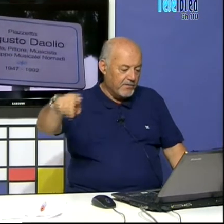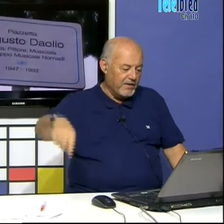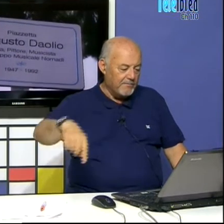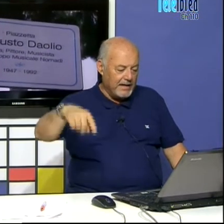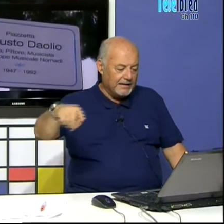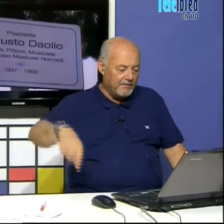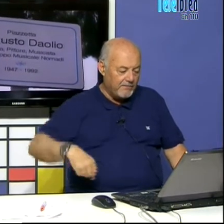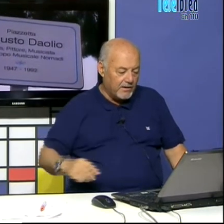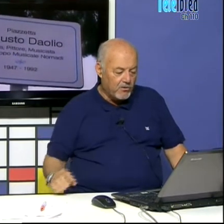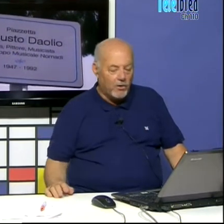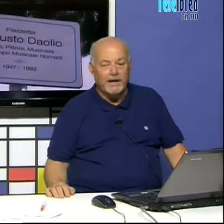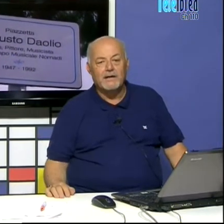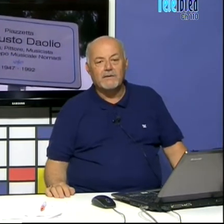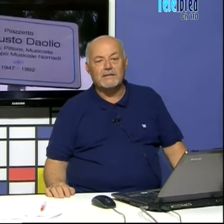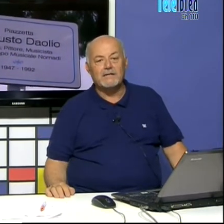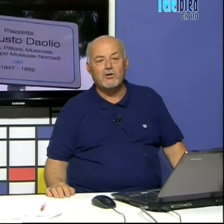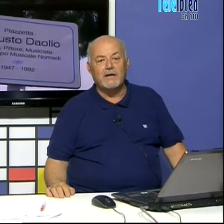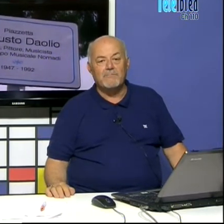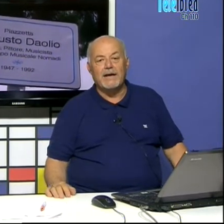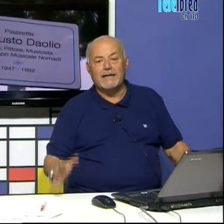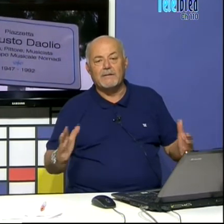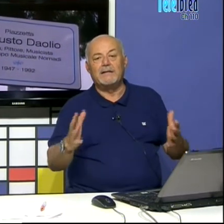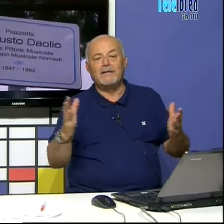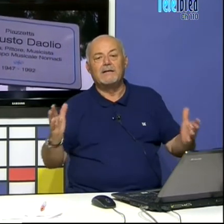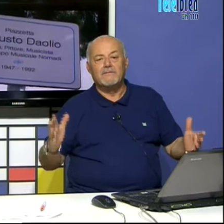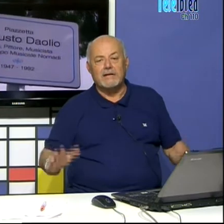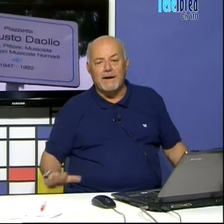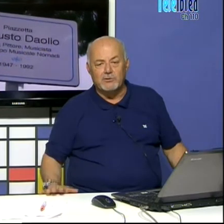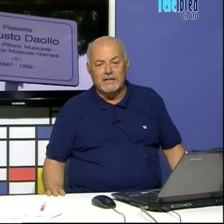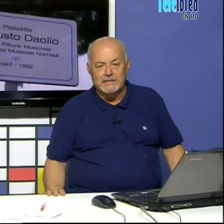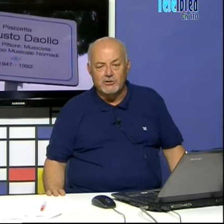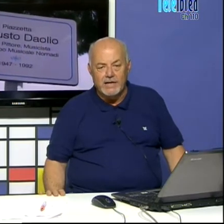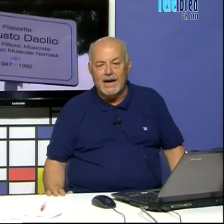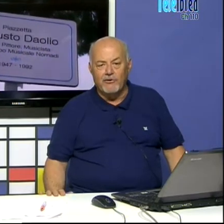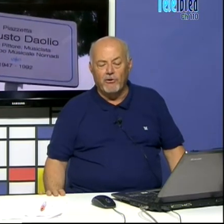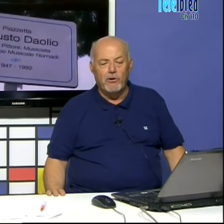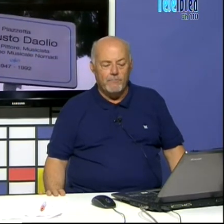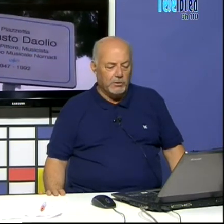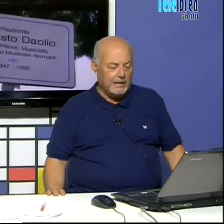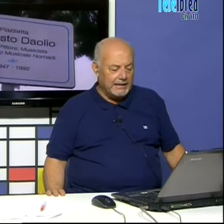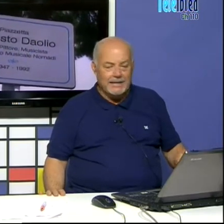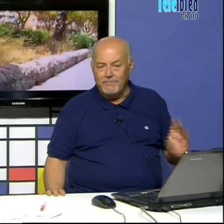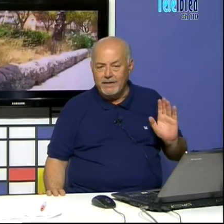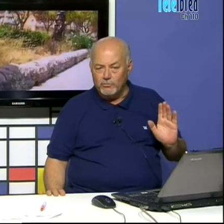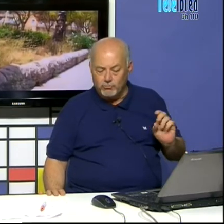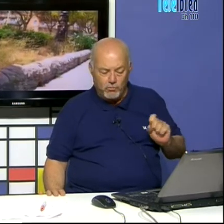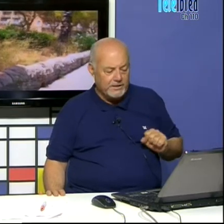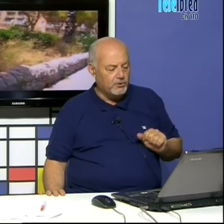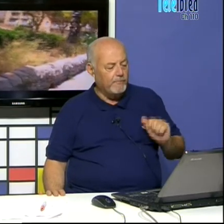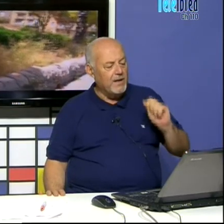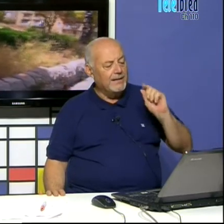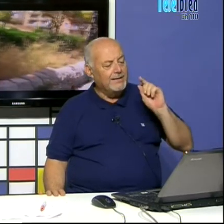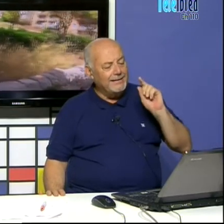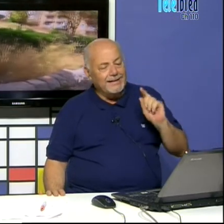Livatino, Via Almirante, Via Falcone, queste zone alberate, quindi vediamo se l'assessore Iacono porterà a termine tutto